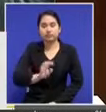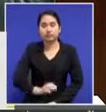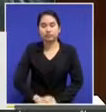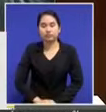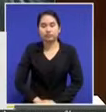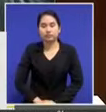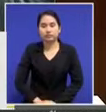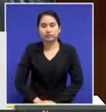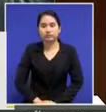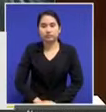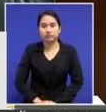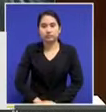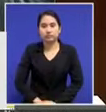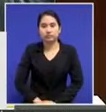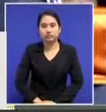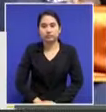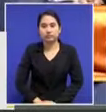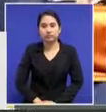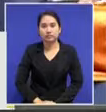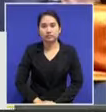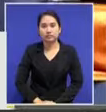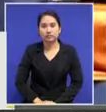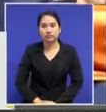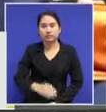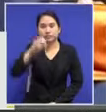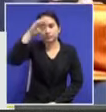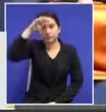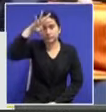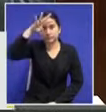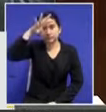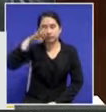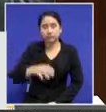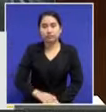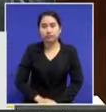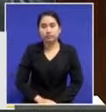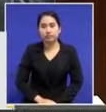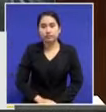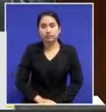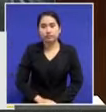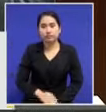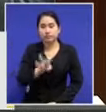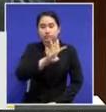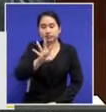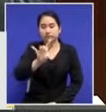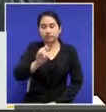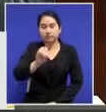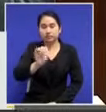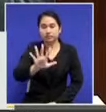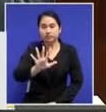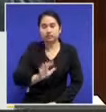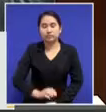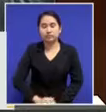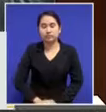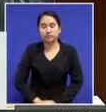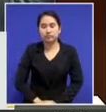ายวันมูฮัมหมัดนอมะทาน ายธนาธรครับ 485นายวันลบ